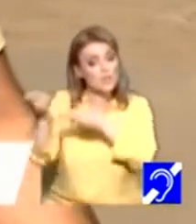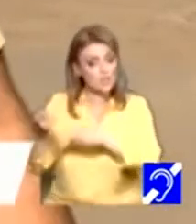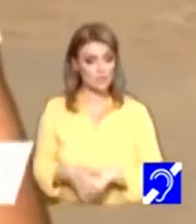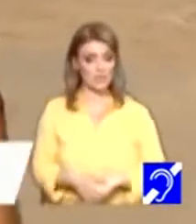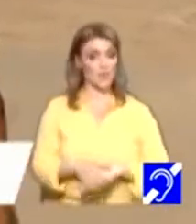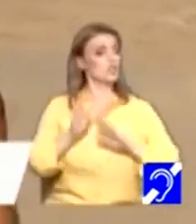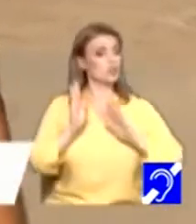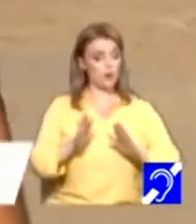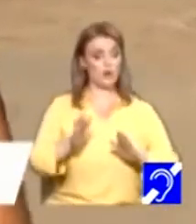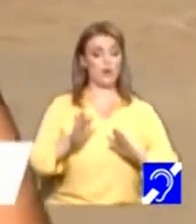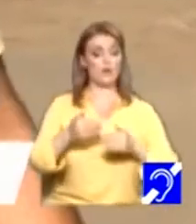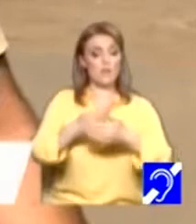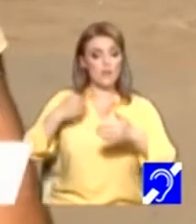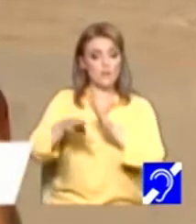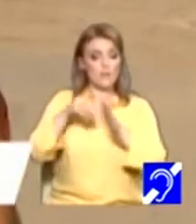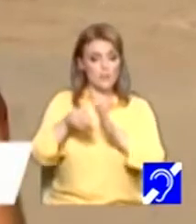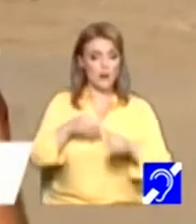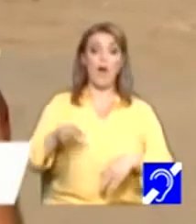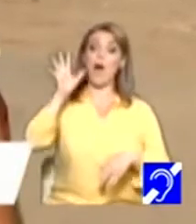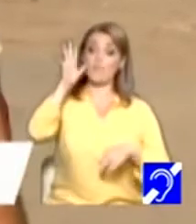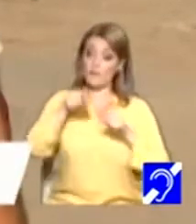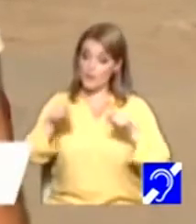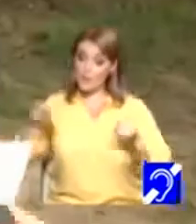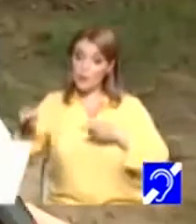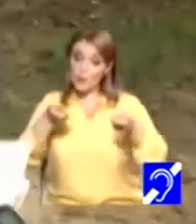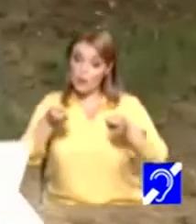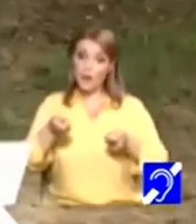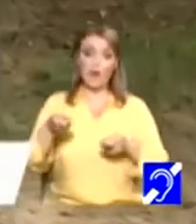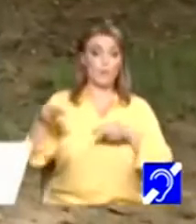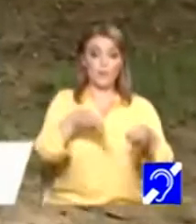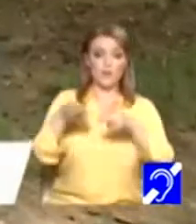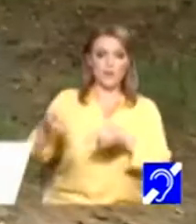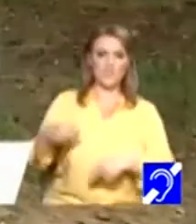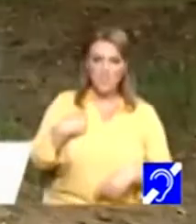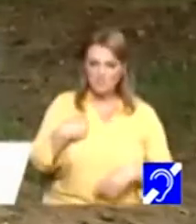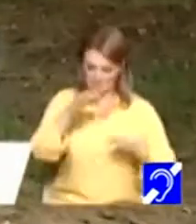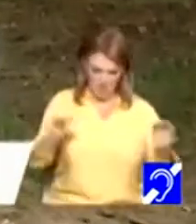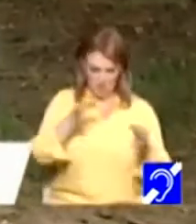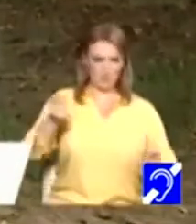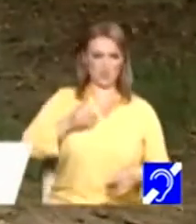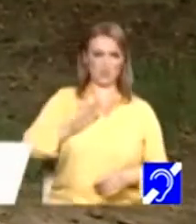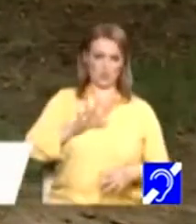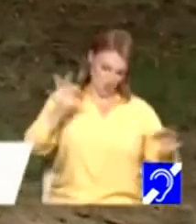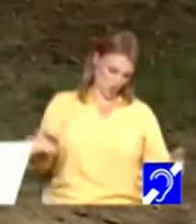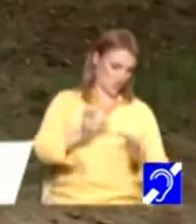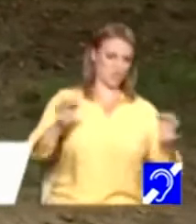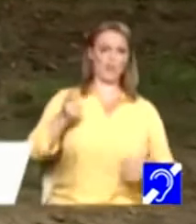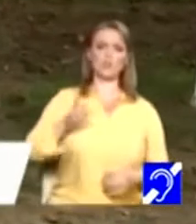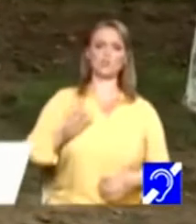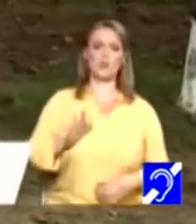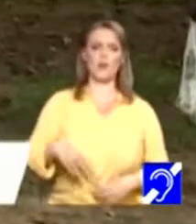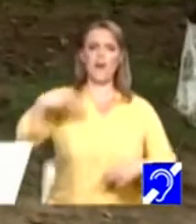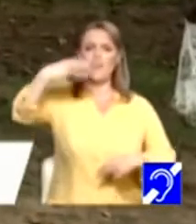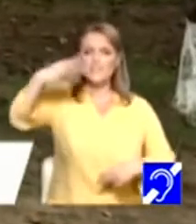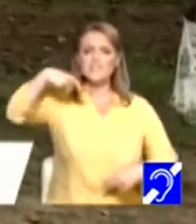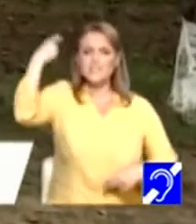în timpul mandatului, când lucrează ei, atunci să vie. Eu nu aștept nimic, absolut nimic. 30